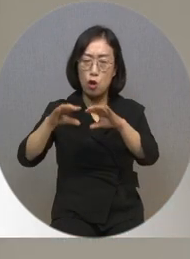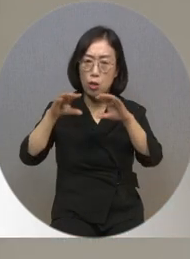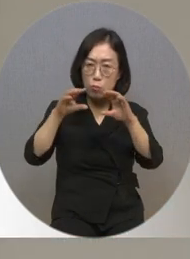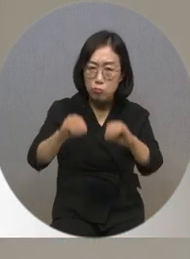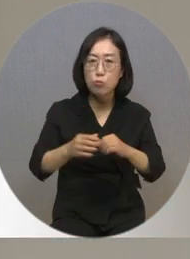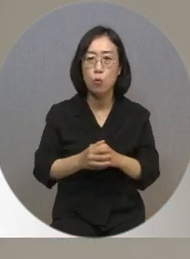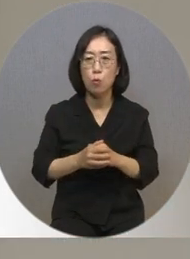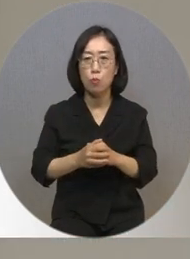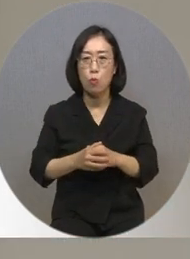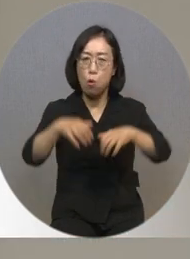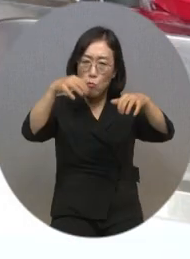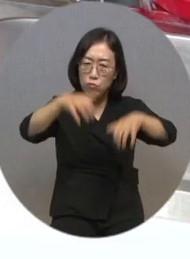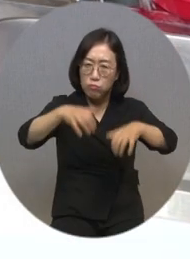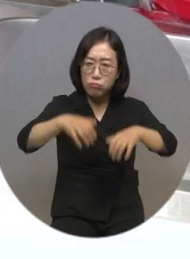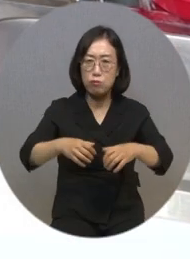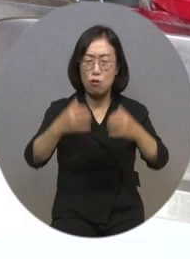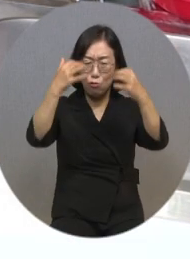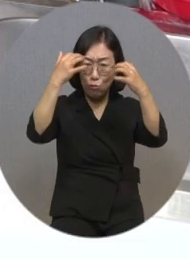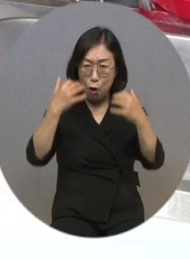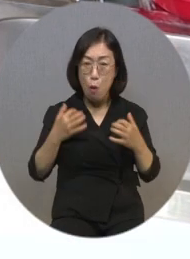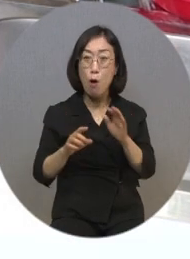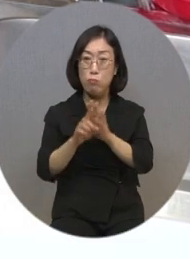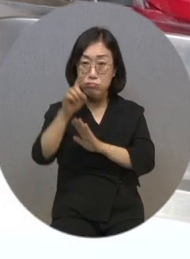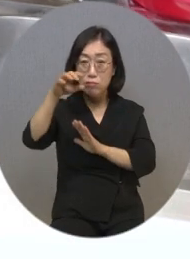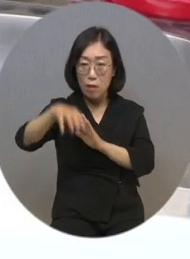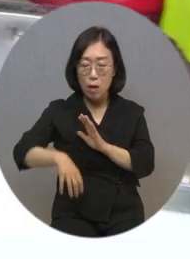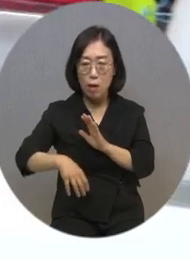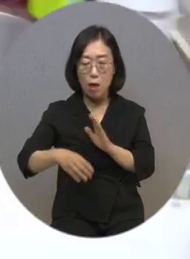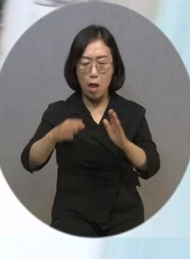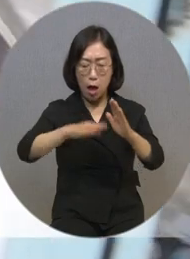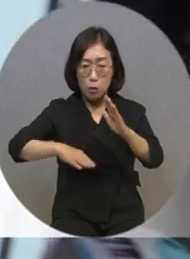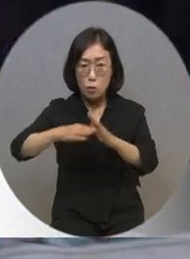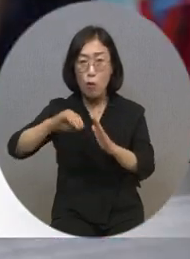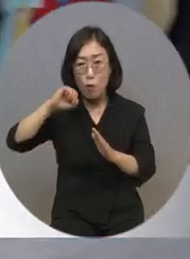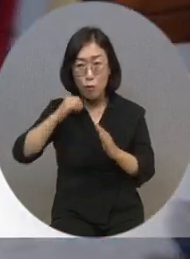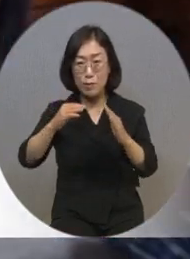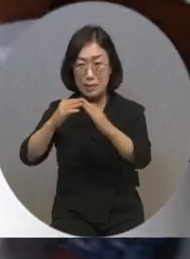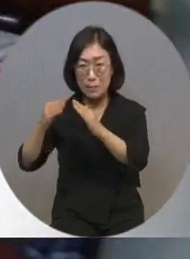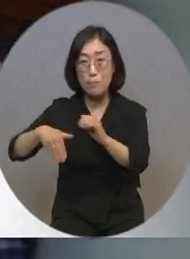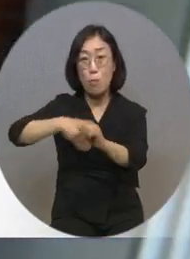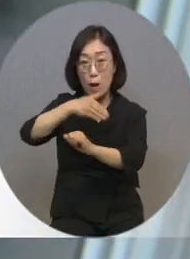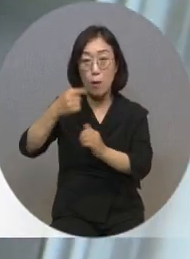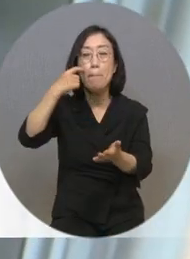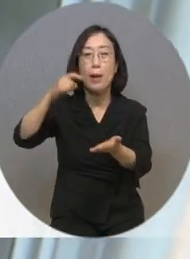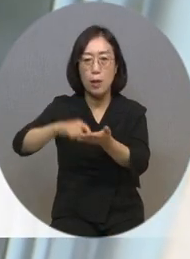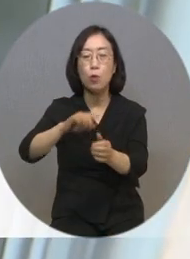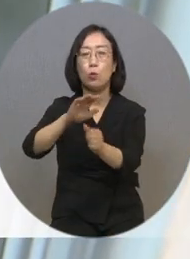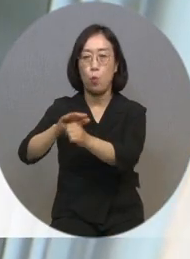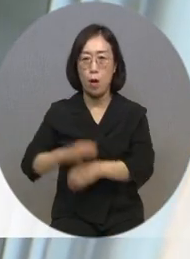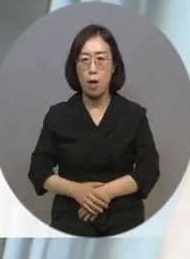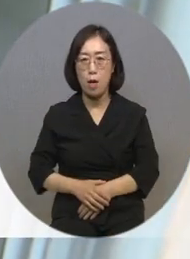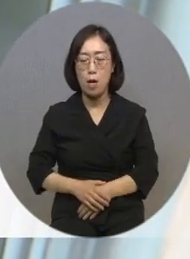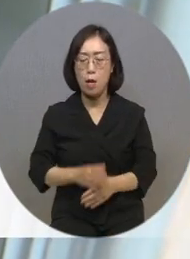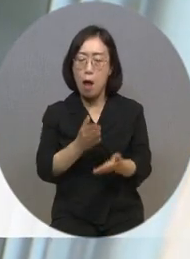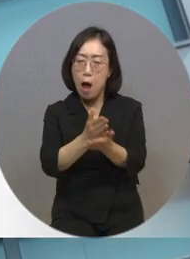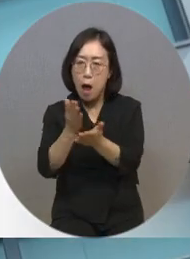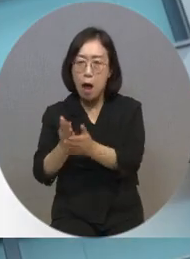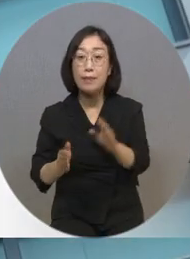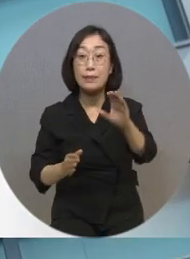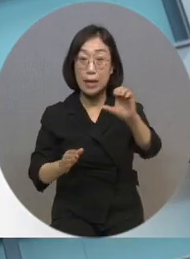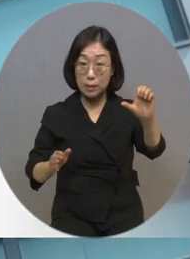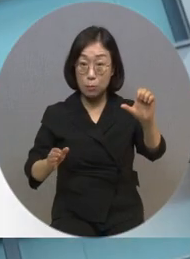겪는 주거 취약, 복지 위기 가구를 집중적으로 발굴합니다. 현재 45종인 위기 징후